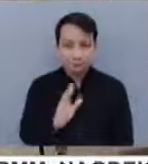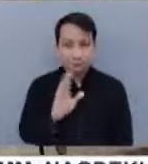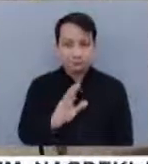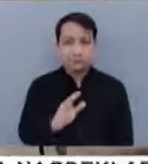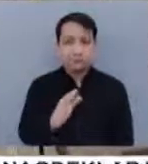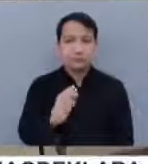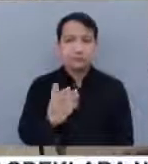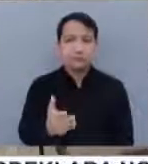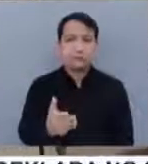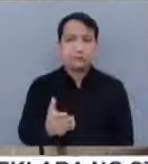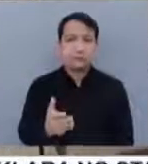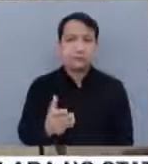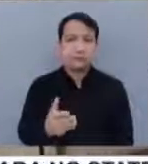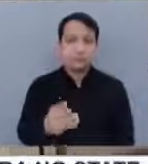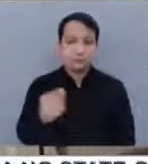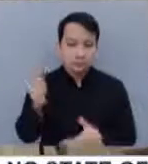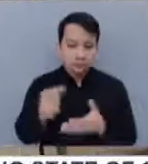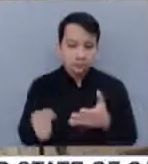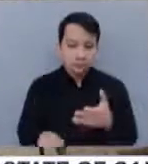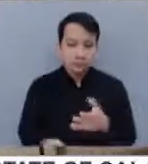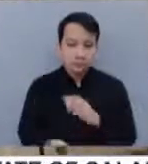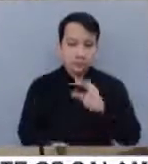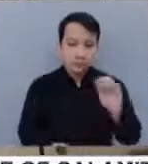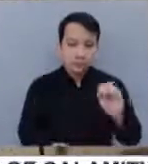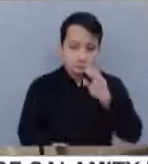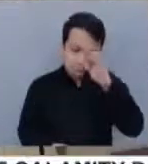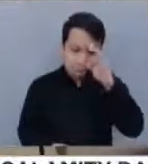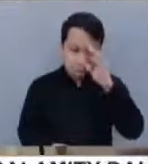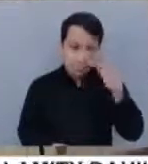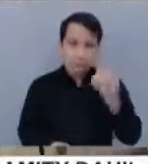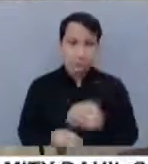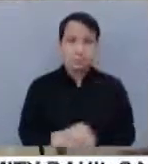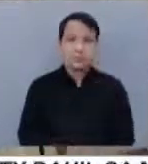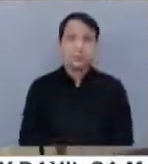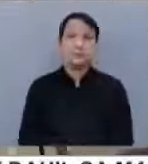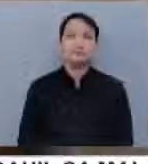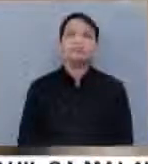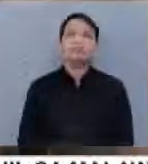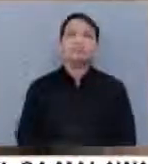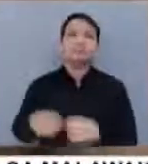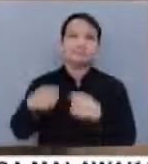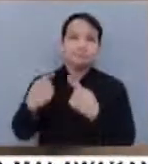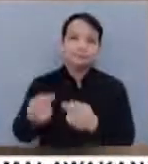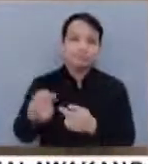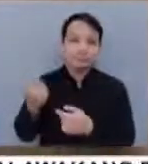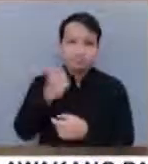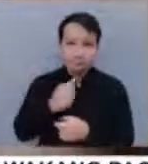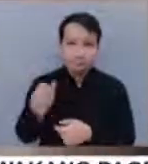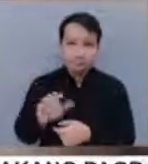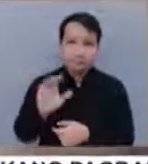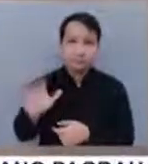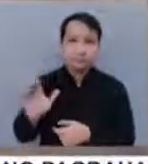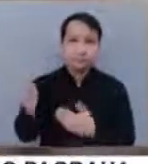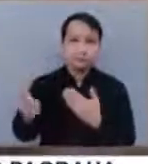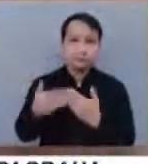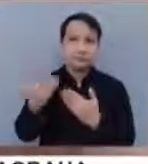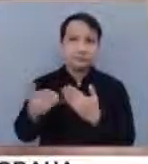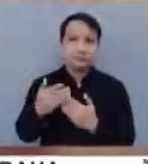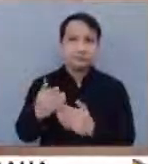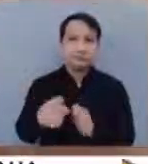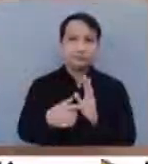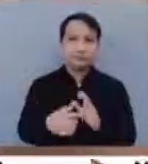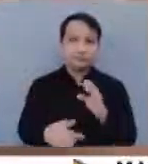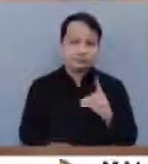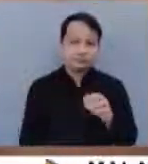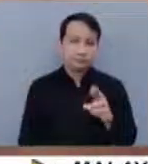it's just writing down your own thoughts. So you can start with anything. Ang simpleng hilig ni Draconics sa pagsusulat